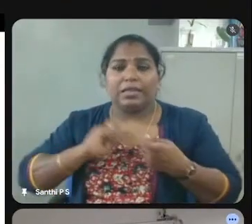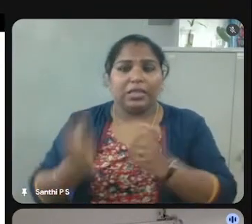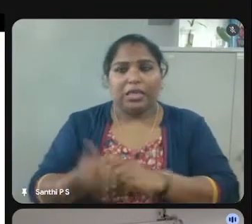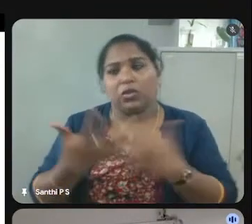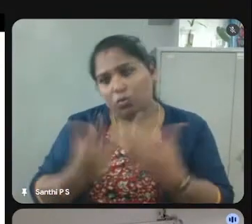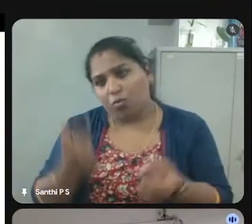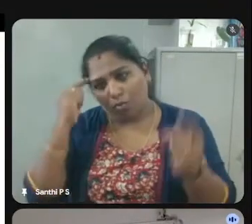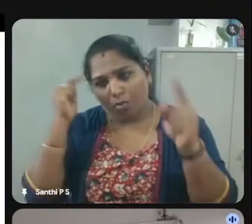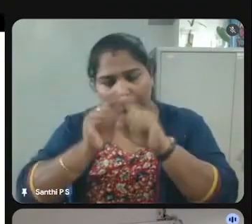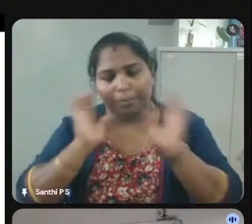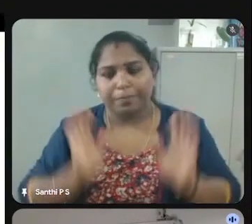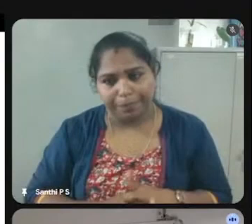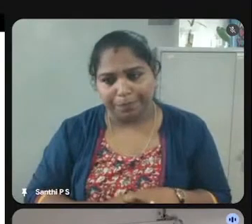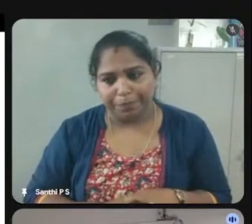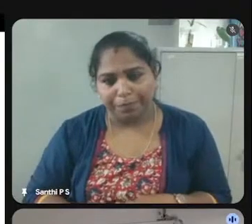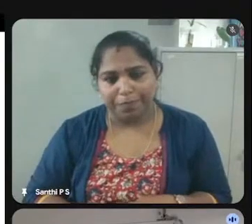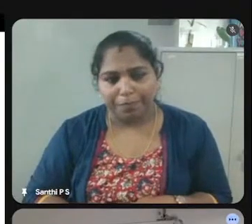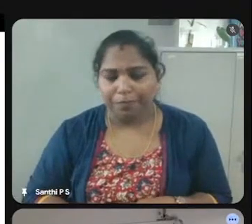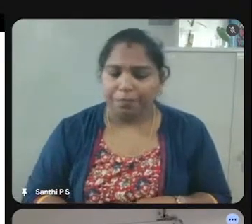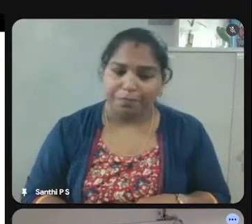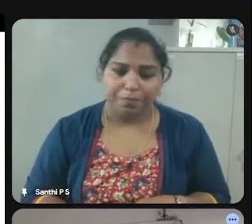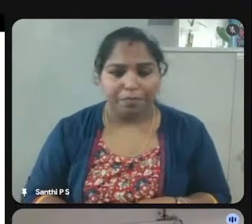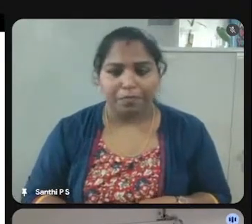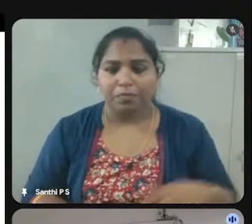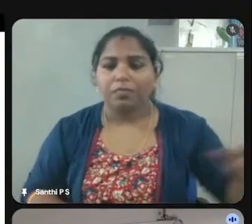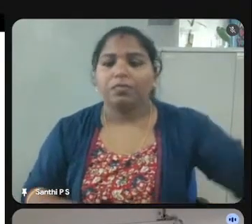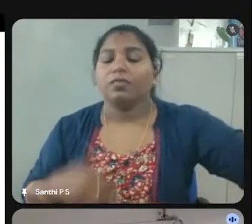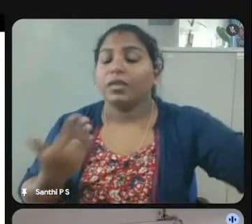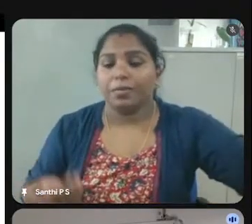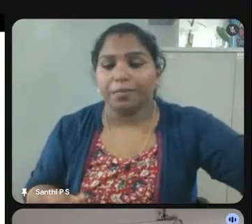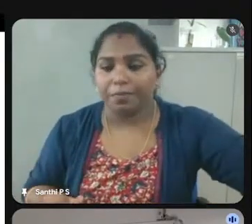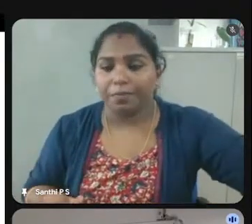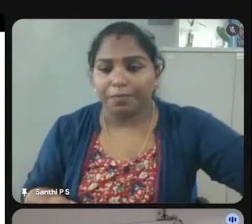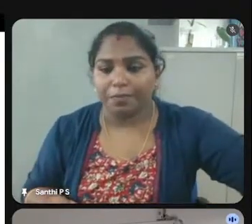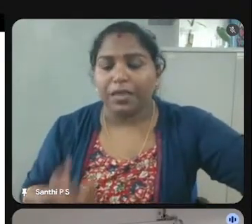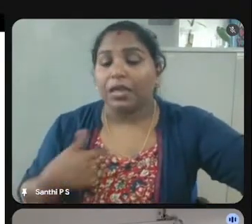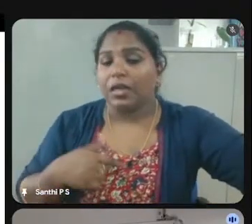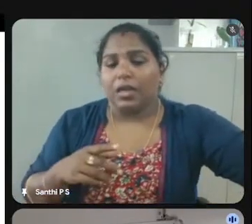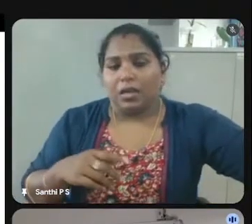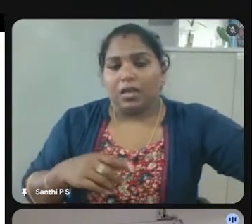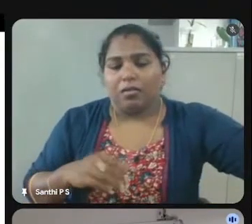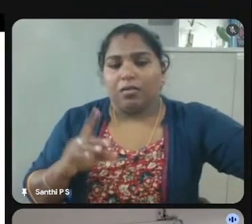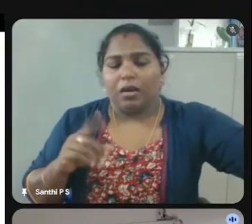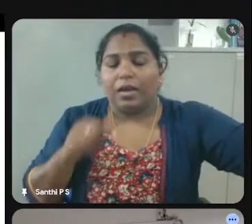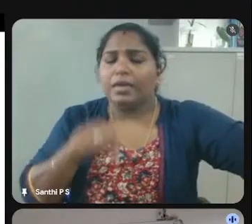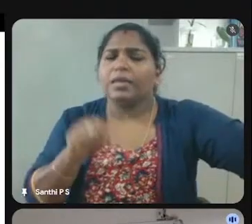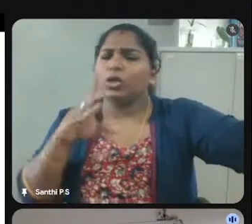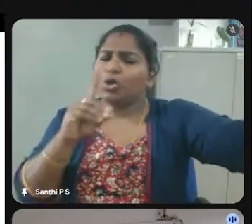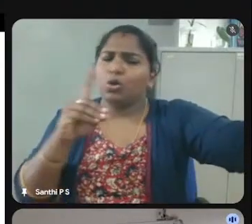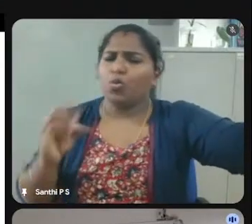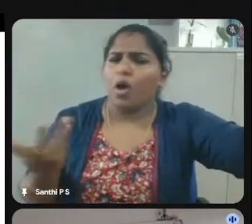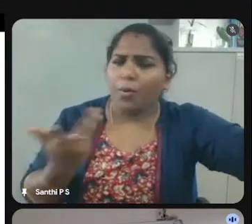ടൈം എടുക്കണം എന്നുള്ളത് നമ്മൾ പറയുന്നത്. അപ്പം ഇതെങ്ങനെ ചെയ്യുന്നേ, അല്ലെ എങ്ങനെ ചെയ്യാൻ പറ്റും?